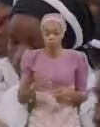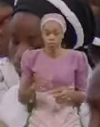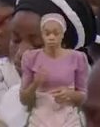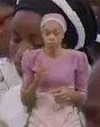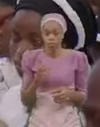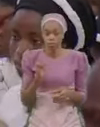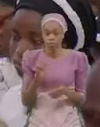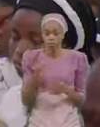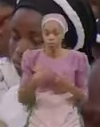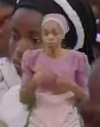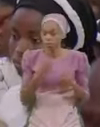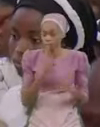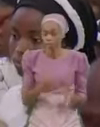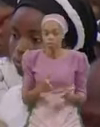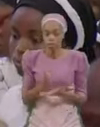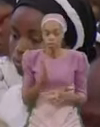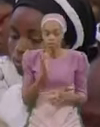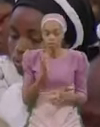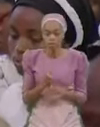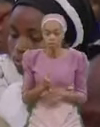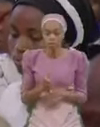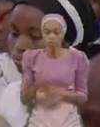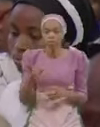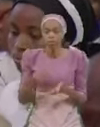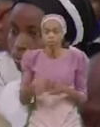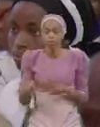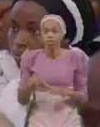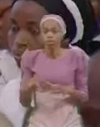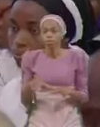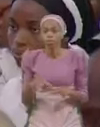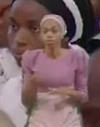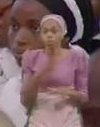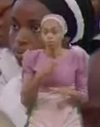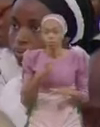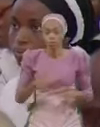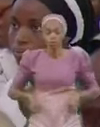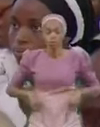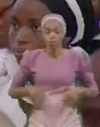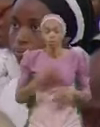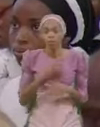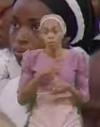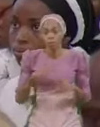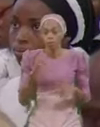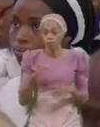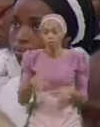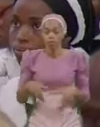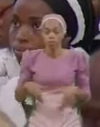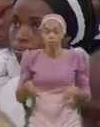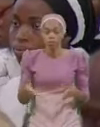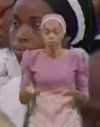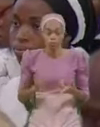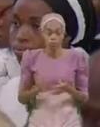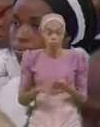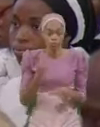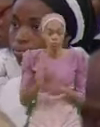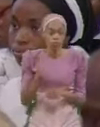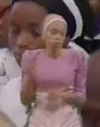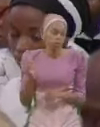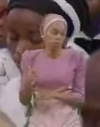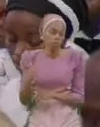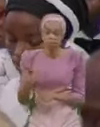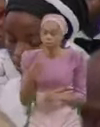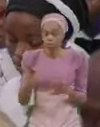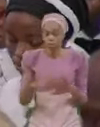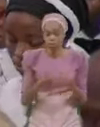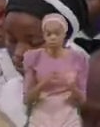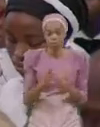tu vivras mais vous mais lui voulant se justifier dit à Jésus et qui est mon prochain Jésus reprit la parole et